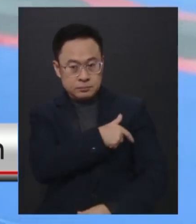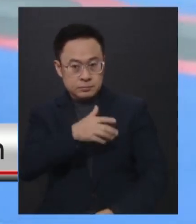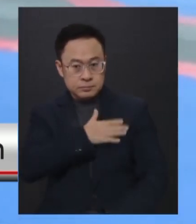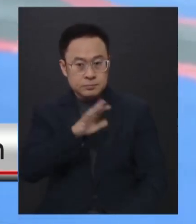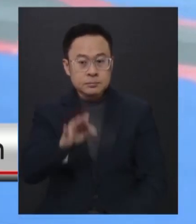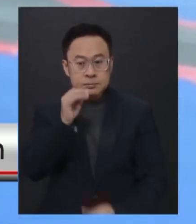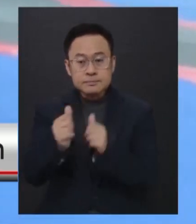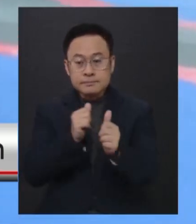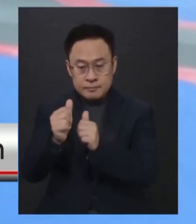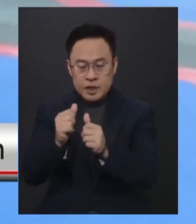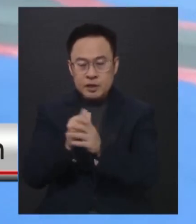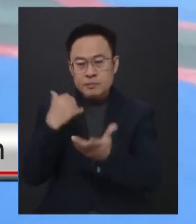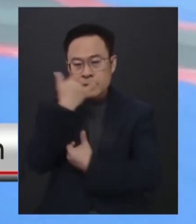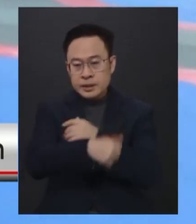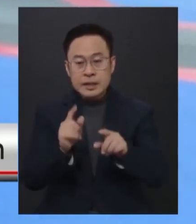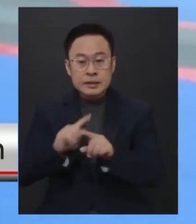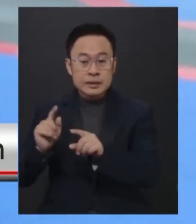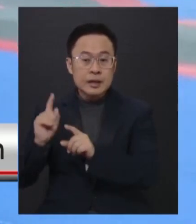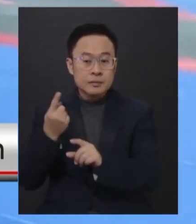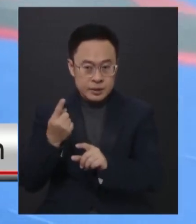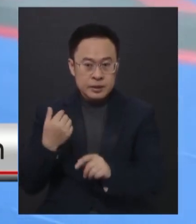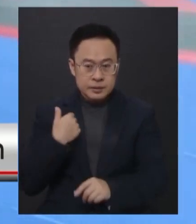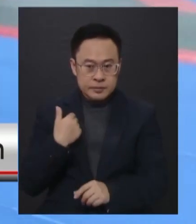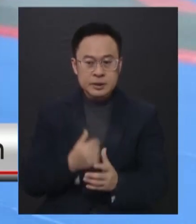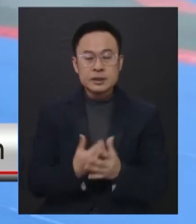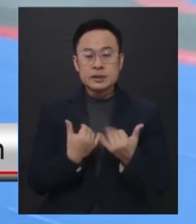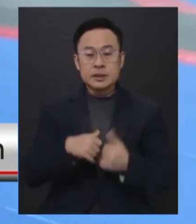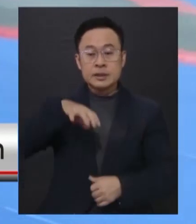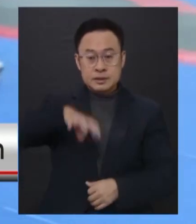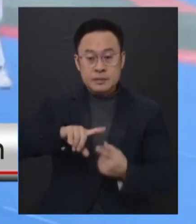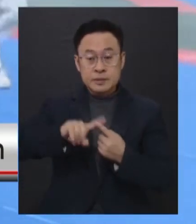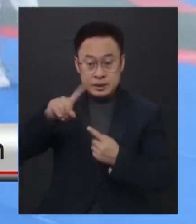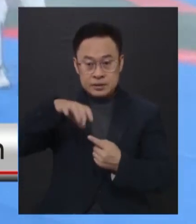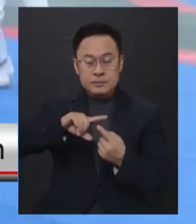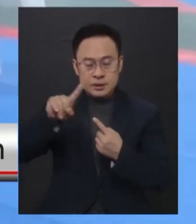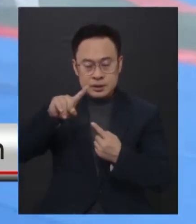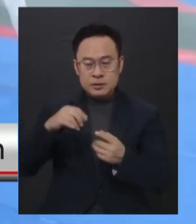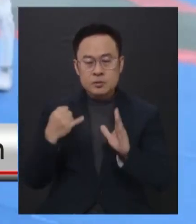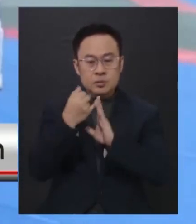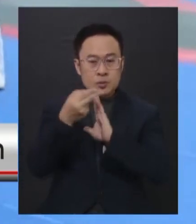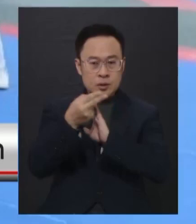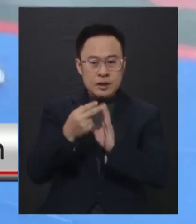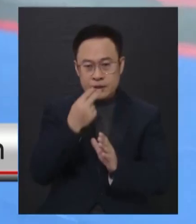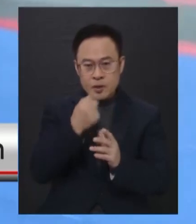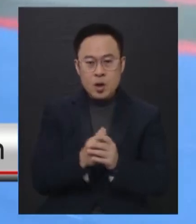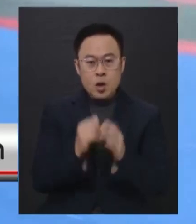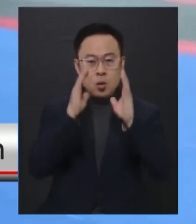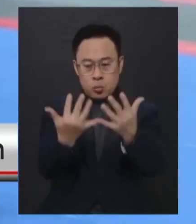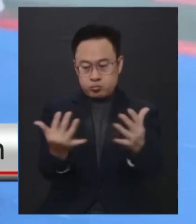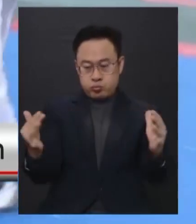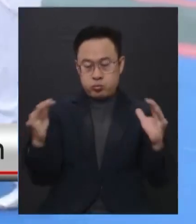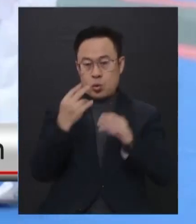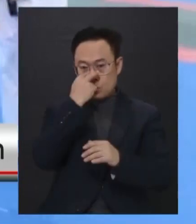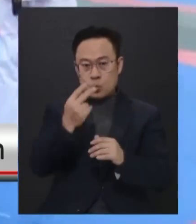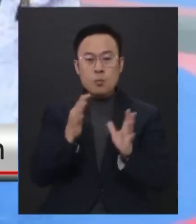างชื่อเสียงให้กับประเทศไทยต่อไปด้วยค่ะก็ถือว่าเป็นสนามแรกที่บรรยากาศคึกคักเลยทีเดียวนะคะ ดู จ ับภาพนะใ ช่